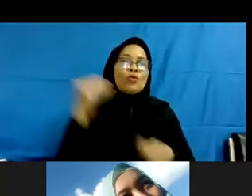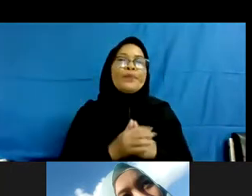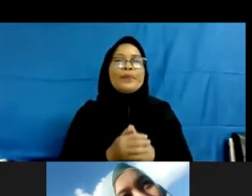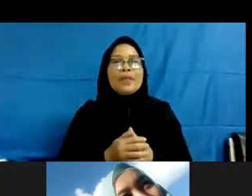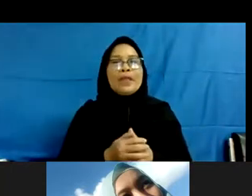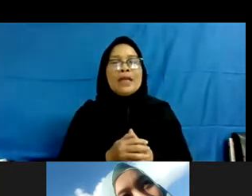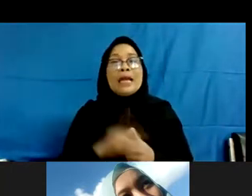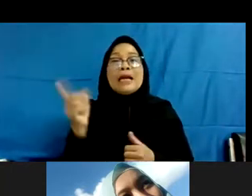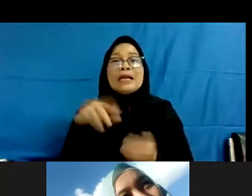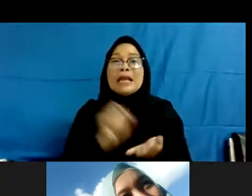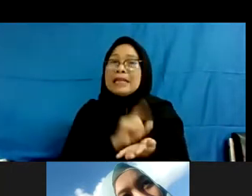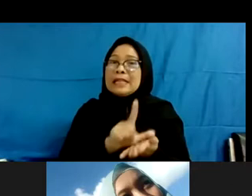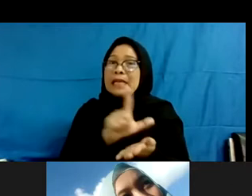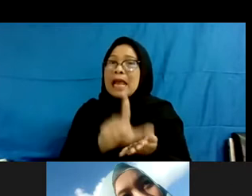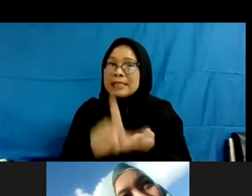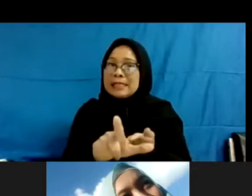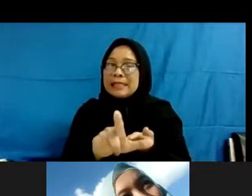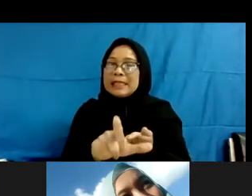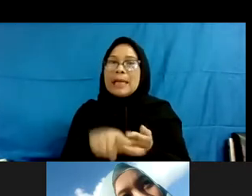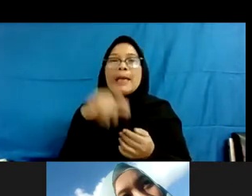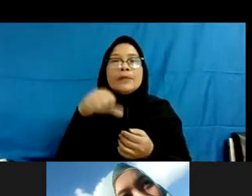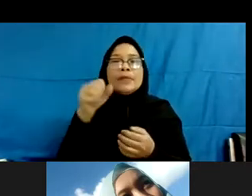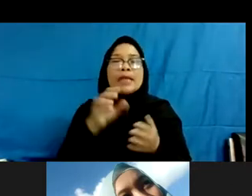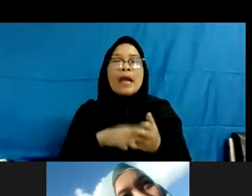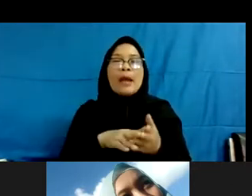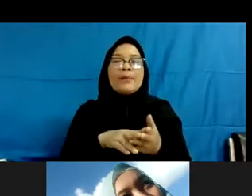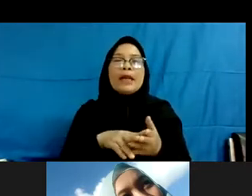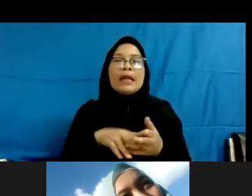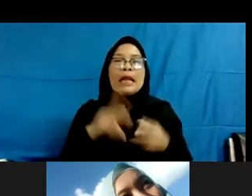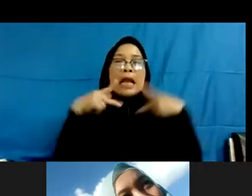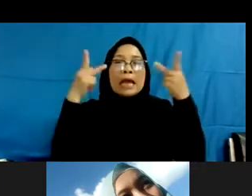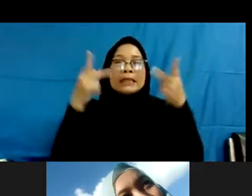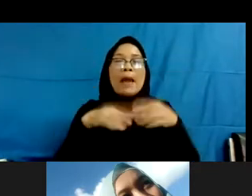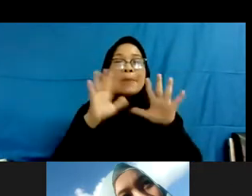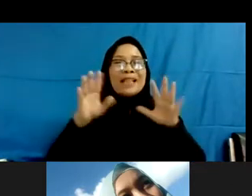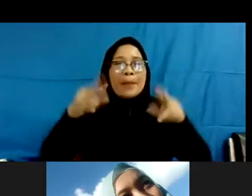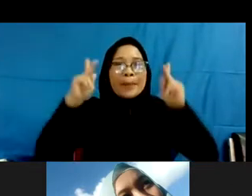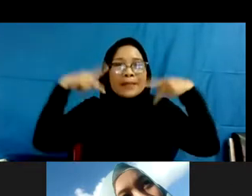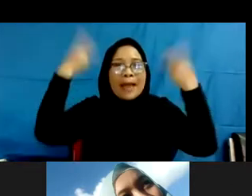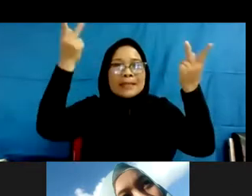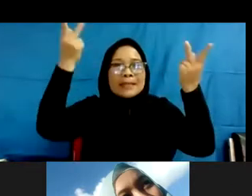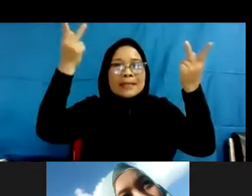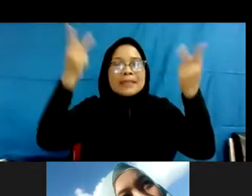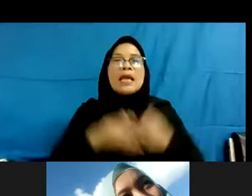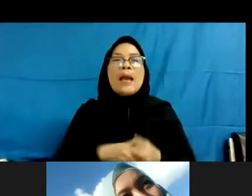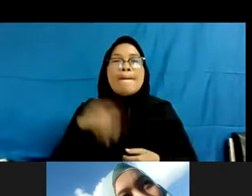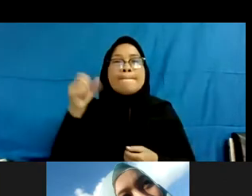huruf Braille, bisa mengetik dan bisa berkarya. Dan akhirnya membuka banyak prestasi gitu. Salah satunya saya